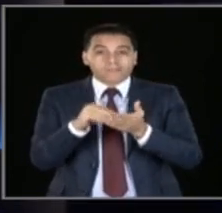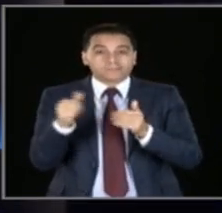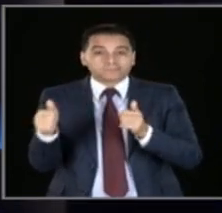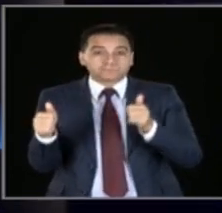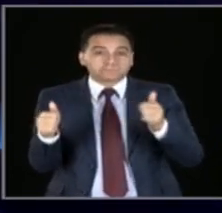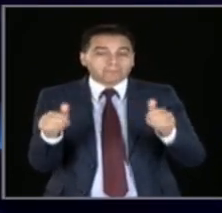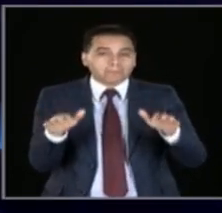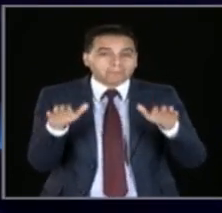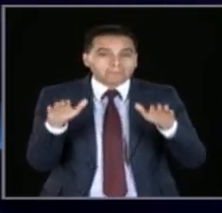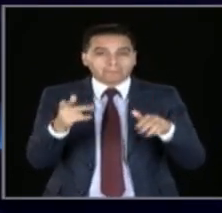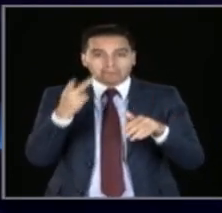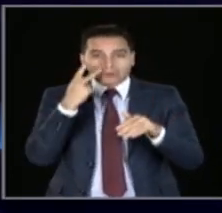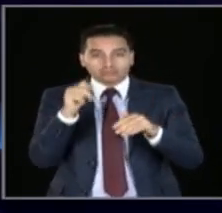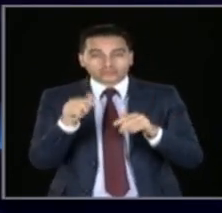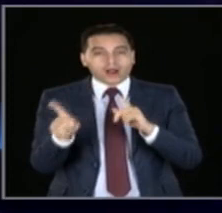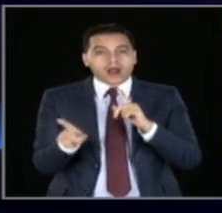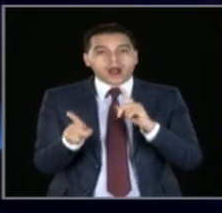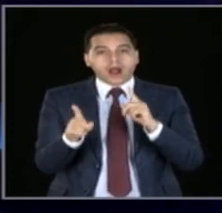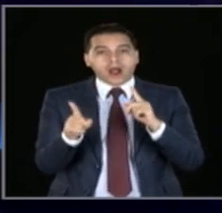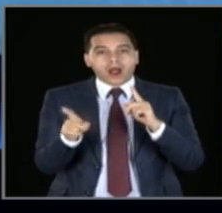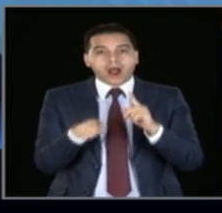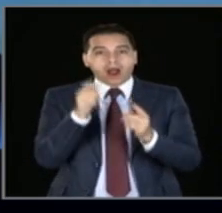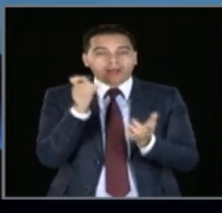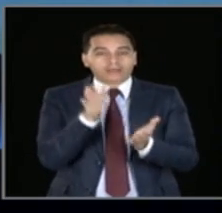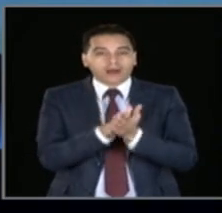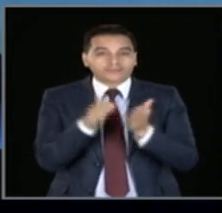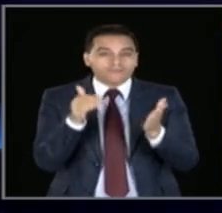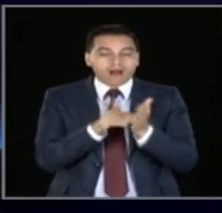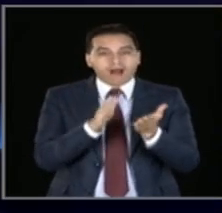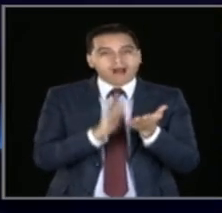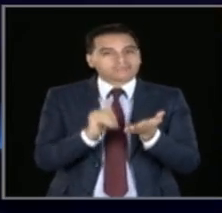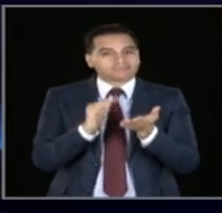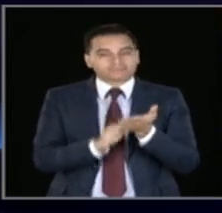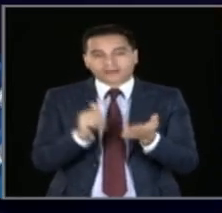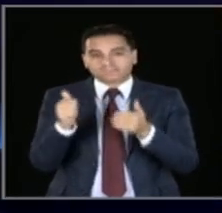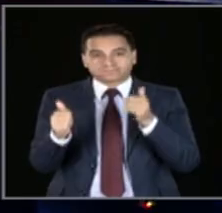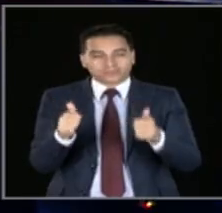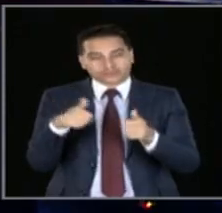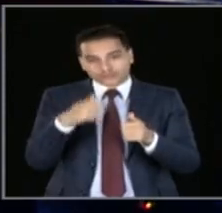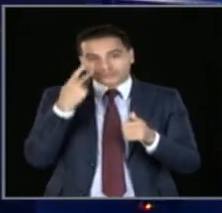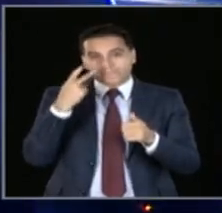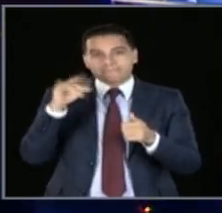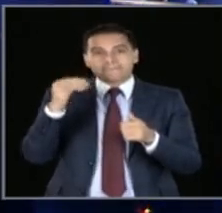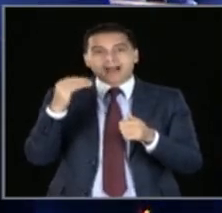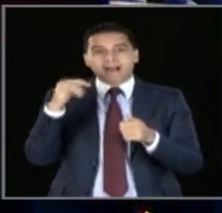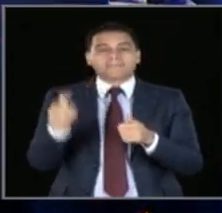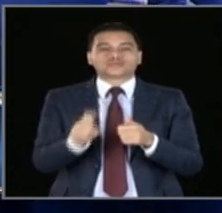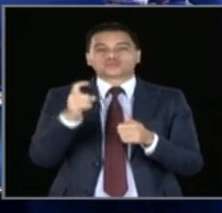الاخيره فقره عجله الحظ محمد الكليني السؤال الاول